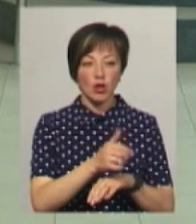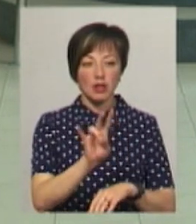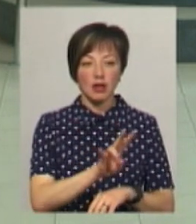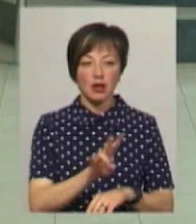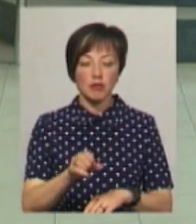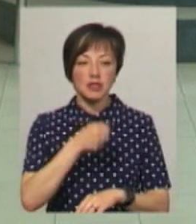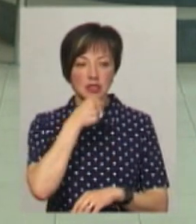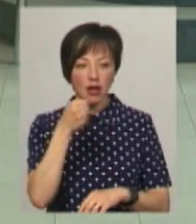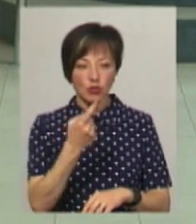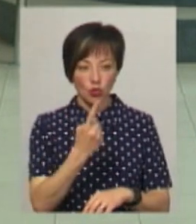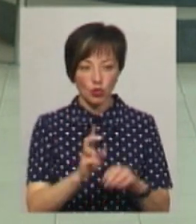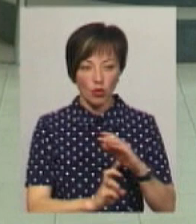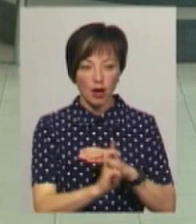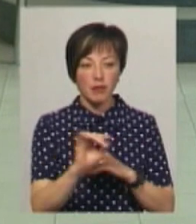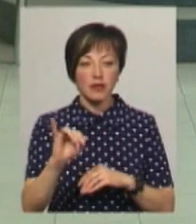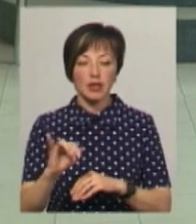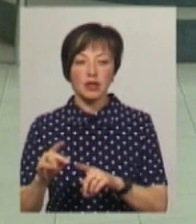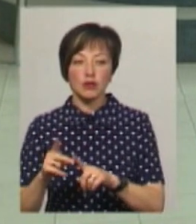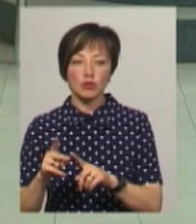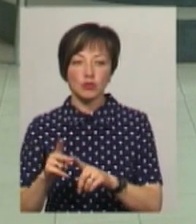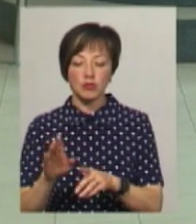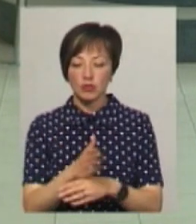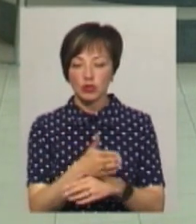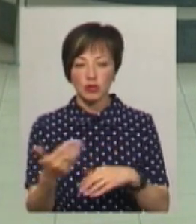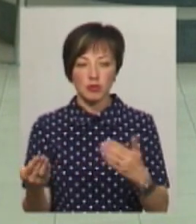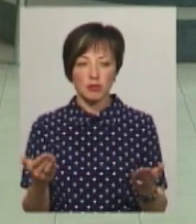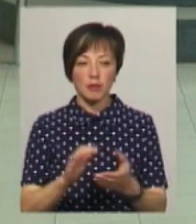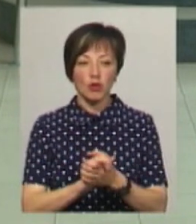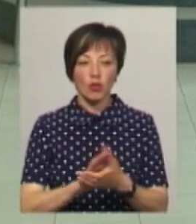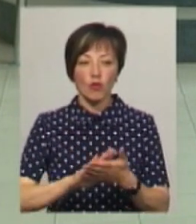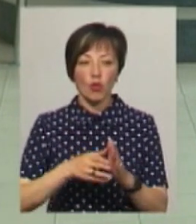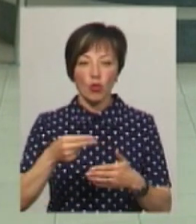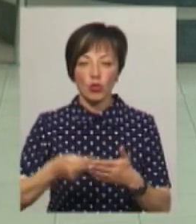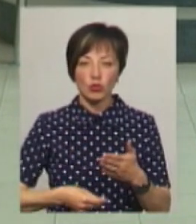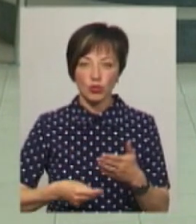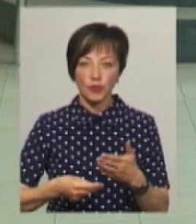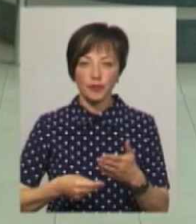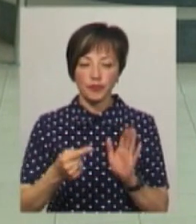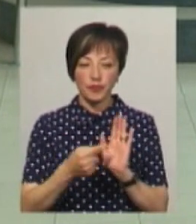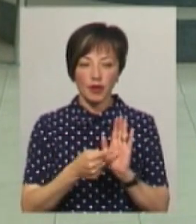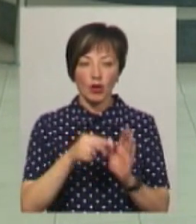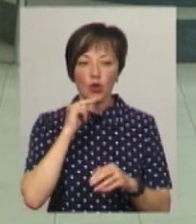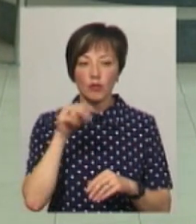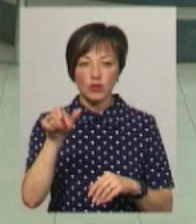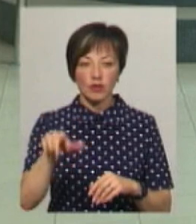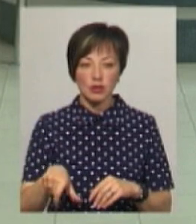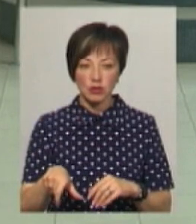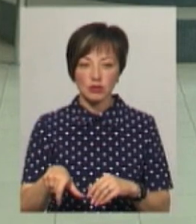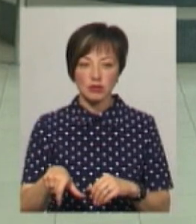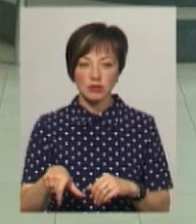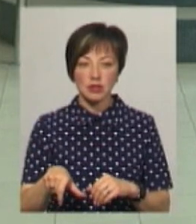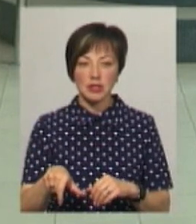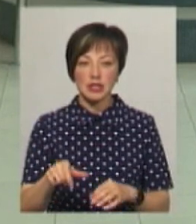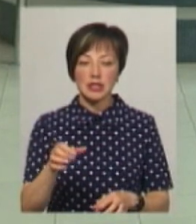та старости одного з храмів, і затверджено між ними мирову угоду, на підставі якої обвинувачення, в даному випадку